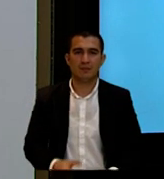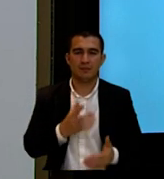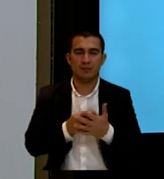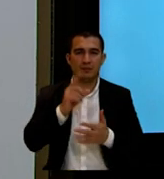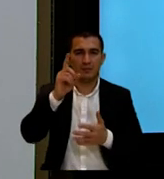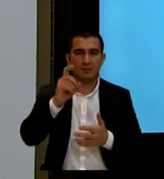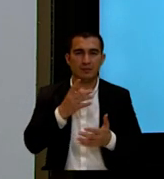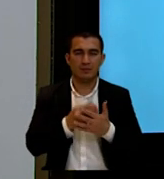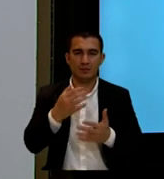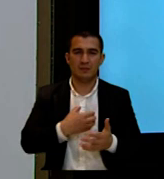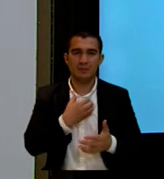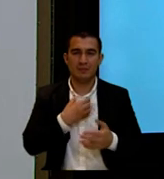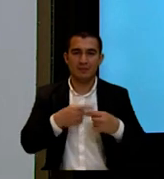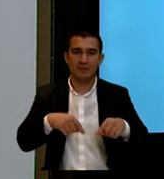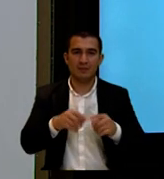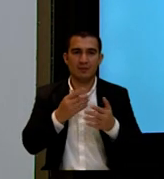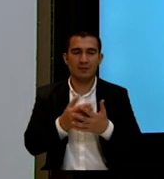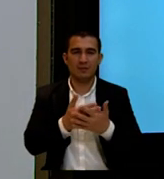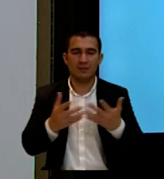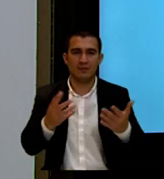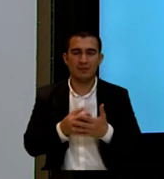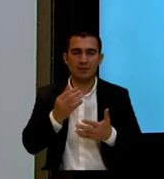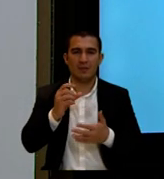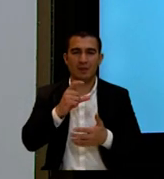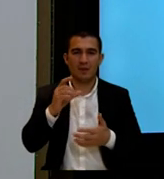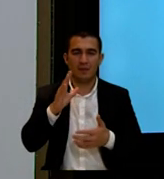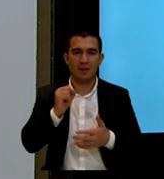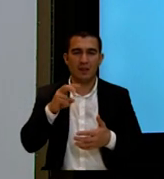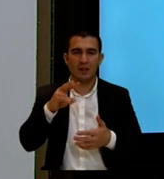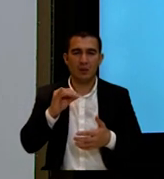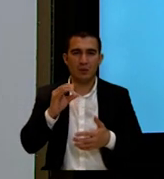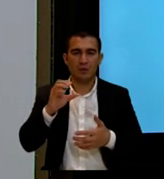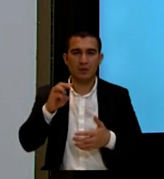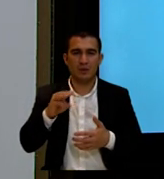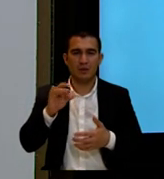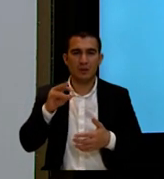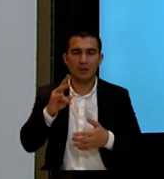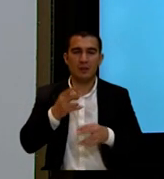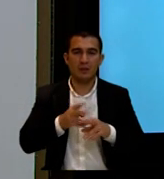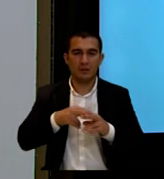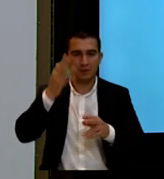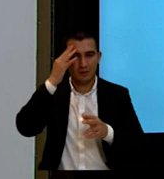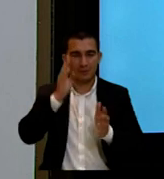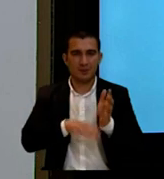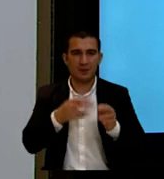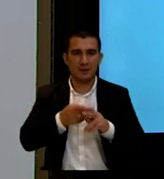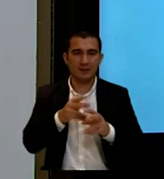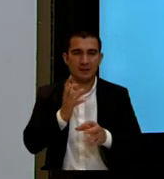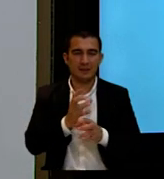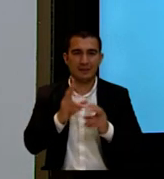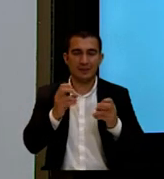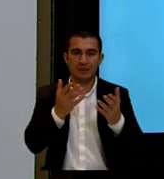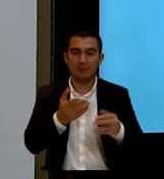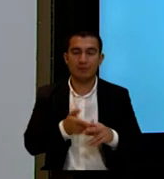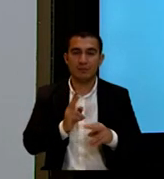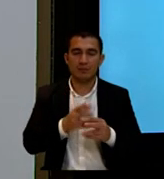Umurtqali hayvonlarning qon aylanish sistemasidagi evolyutsion o'zgarishlarga kelsak, bosh skeletsizlarda qon aylanish